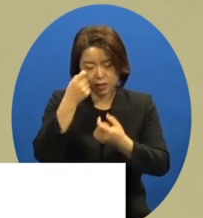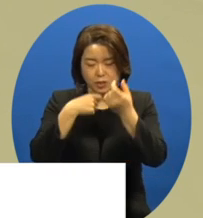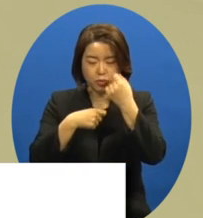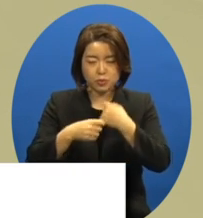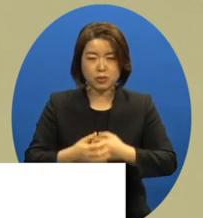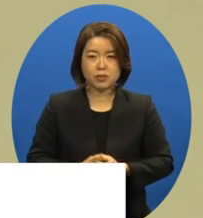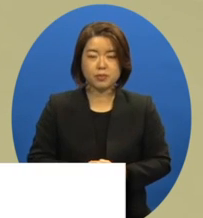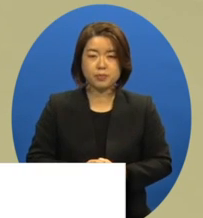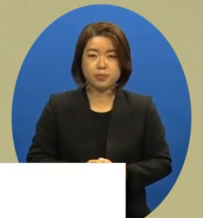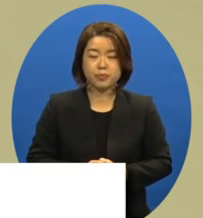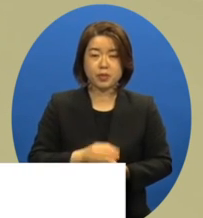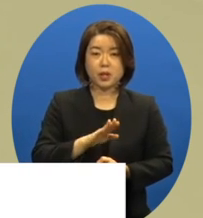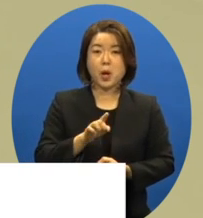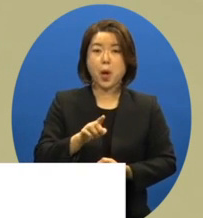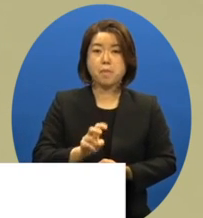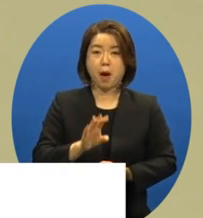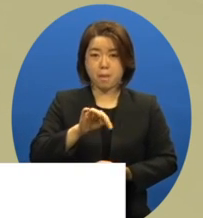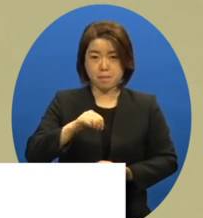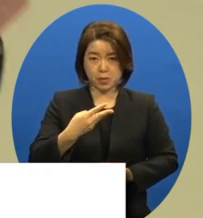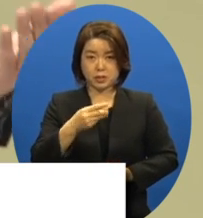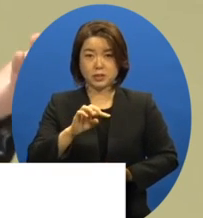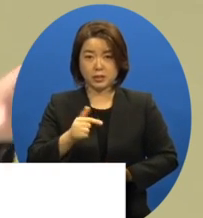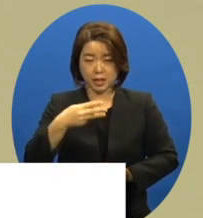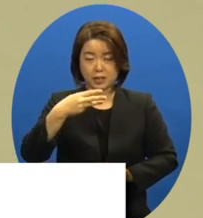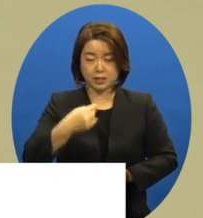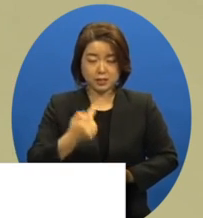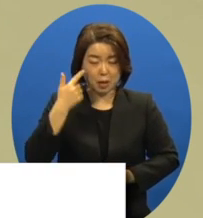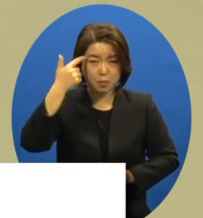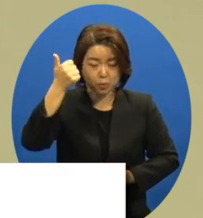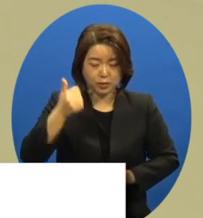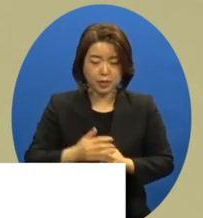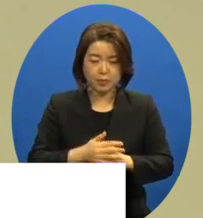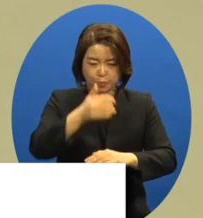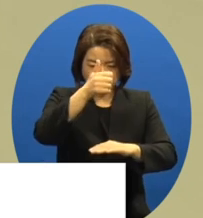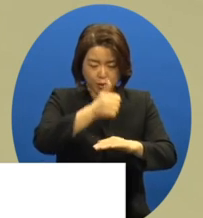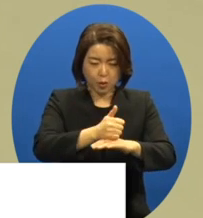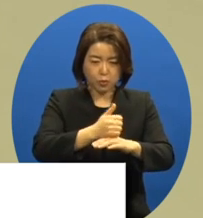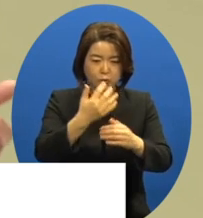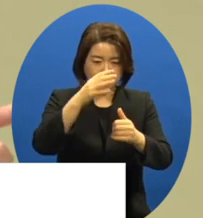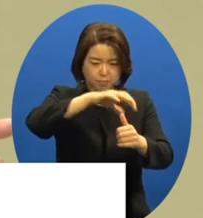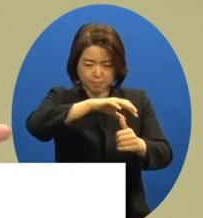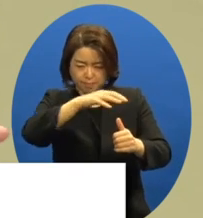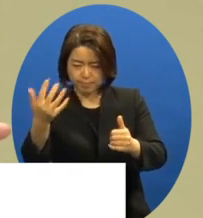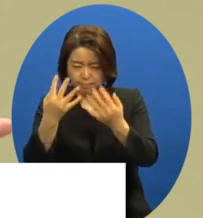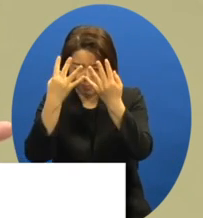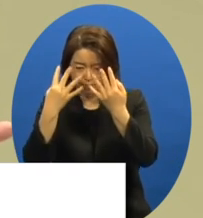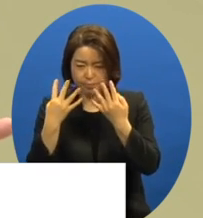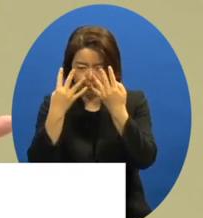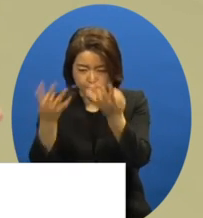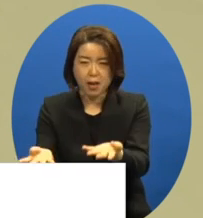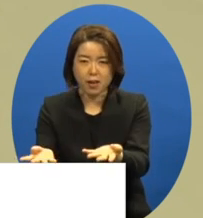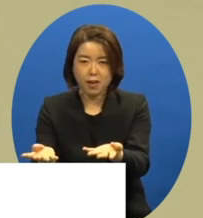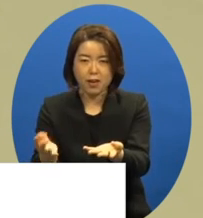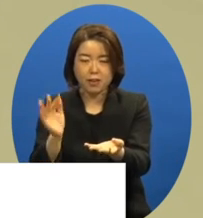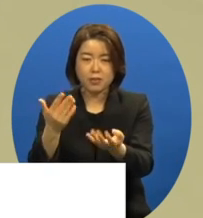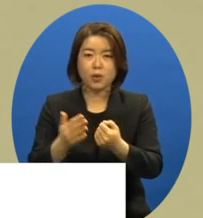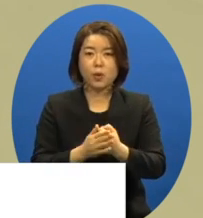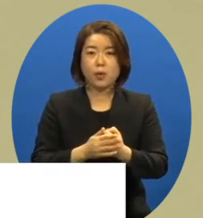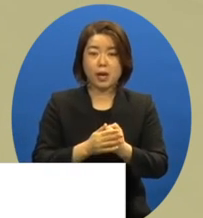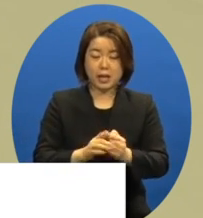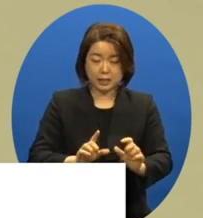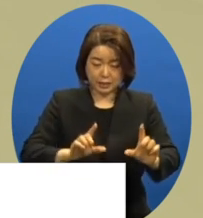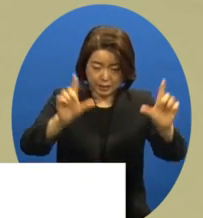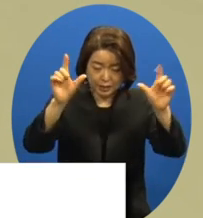리차드 범브란트 목사님이 결국은 석방되게 됩니다. 석방되던 날 그 교도소의